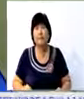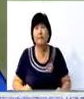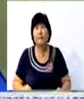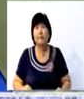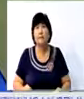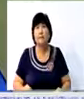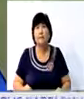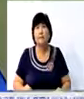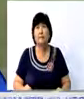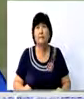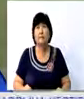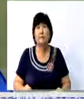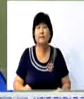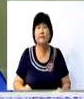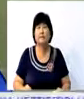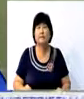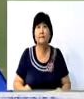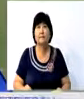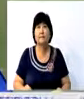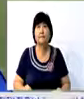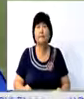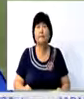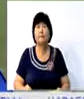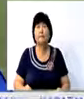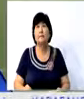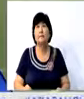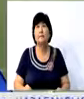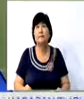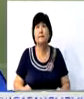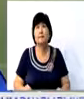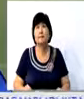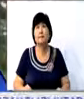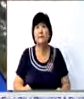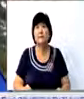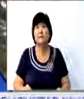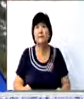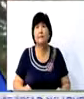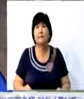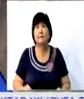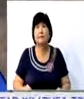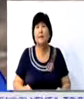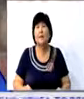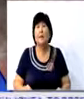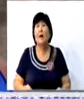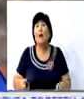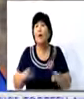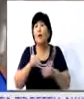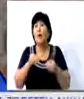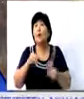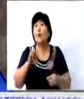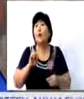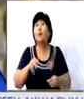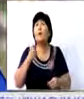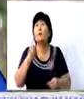футболшы асырған доп. Конате былай мақта. Және қандай өкінішті сәт. Қарымта ойында тобыл жалғыз